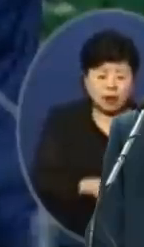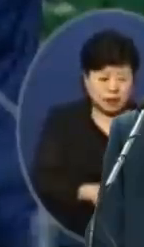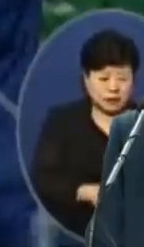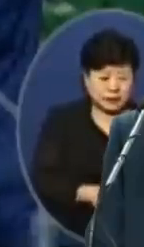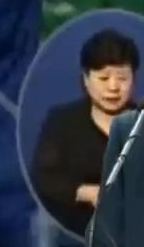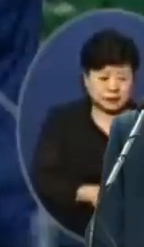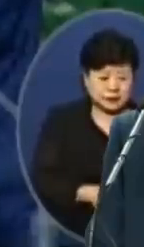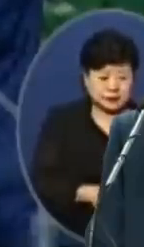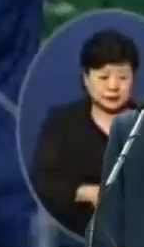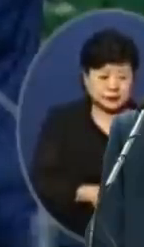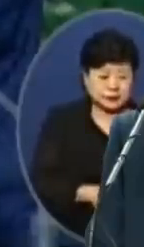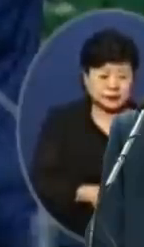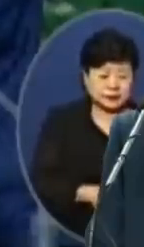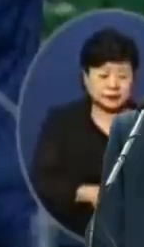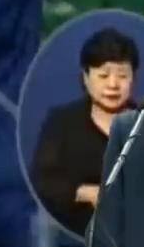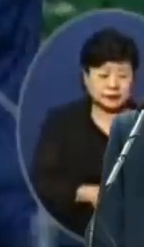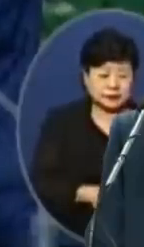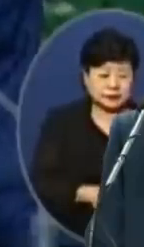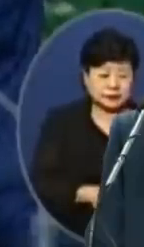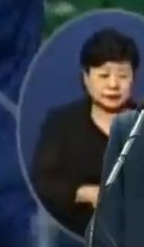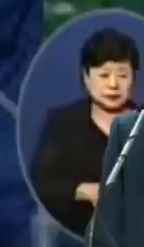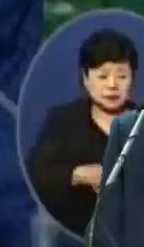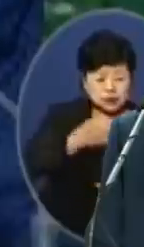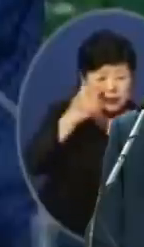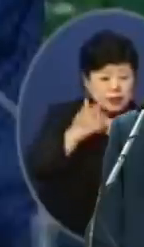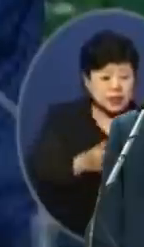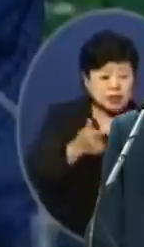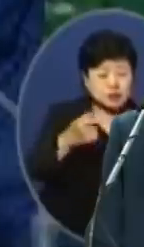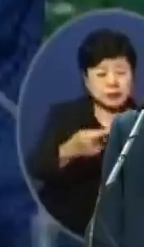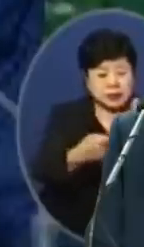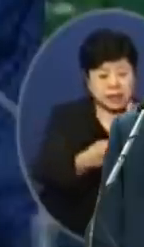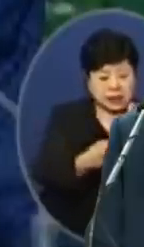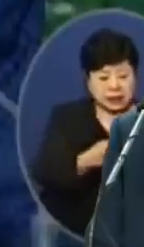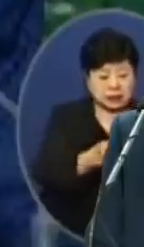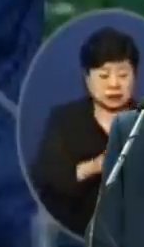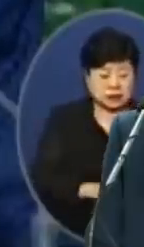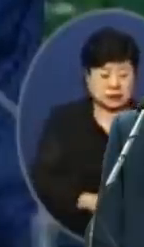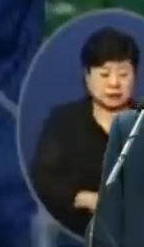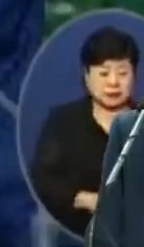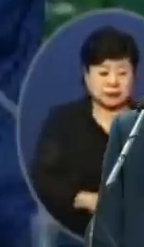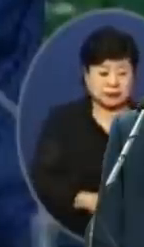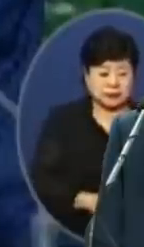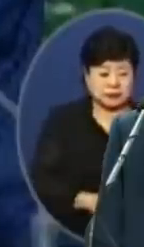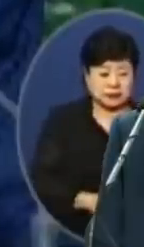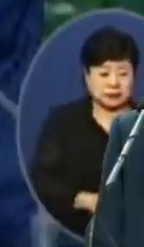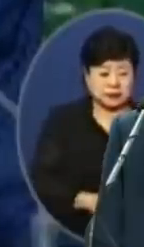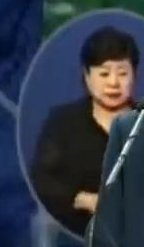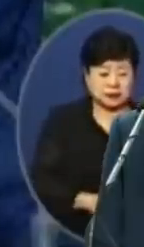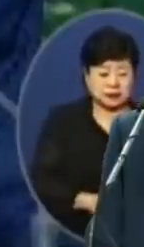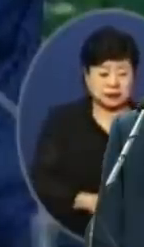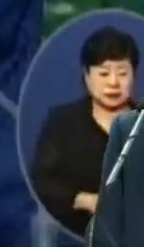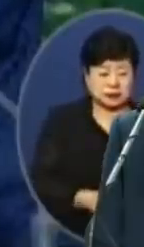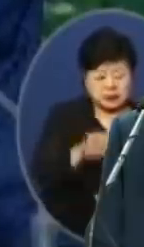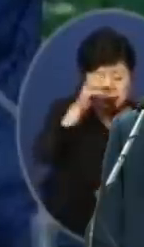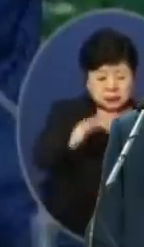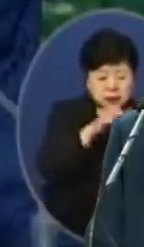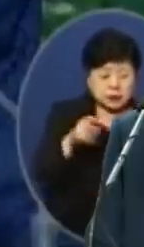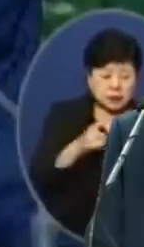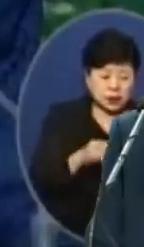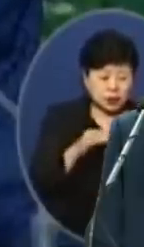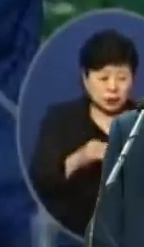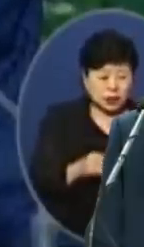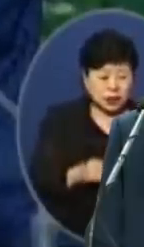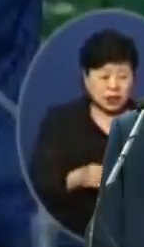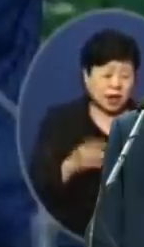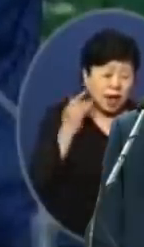꿈에 예수님이 나타나시더니 우리 시대문 교회가